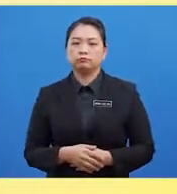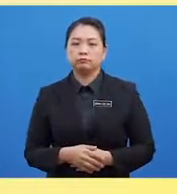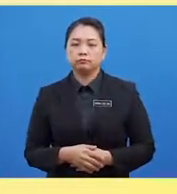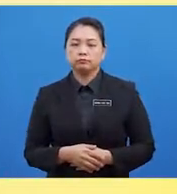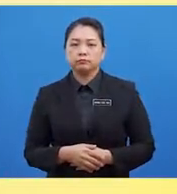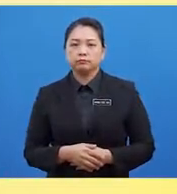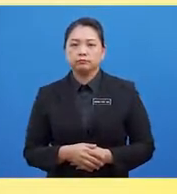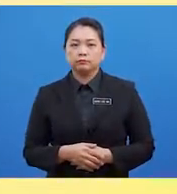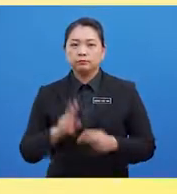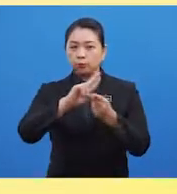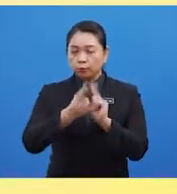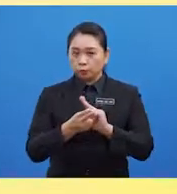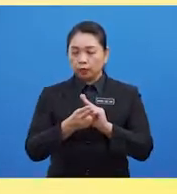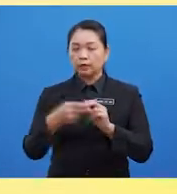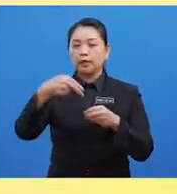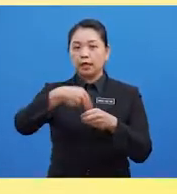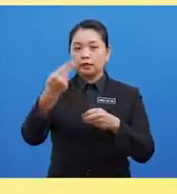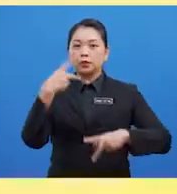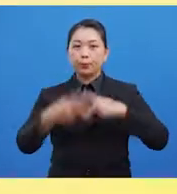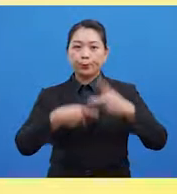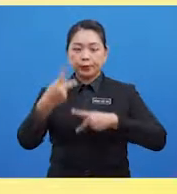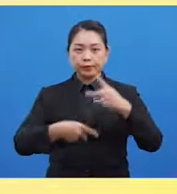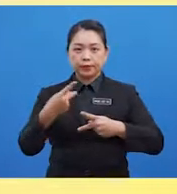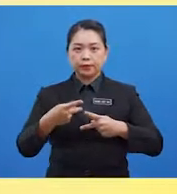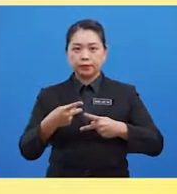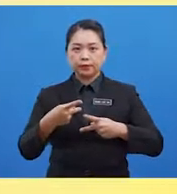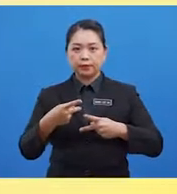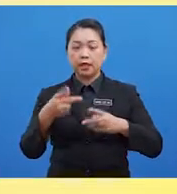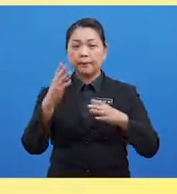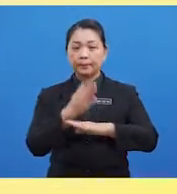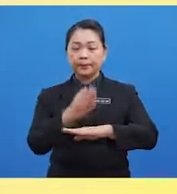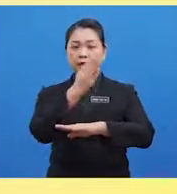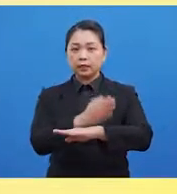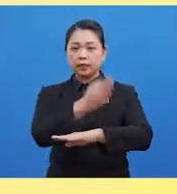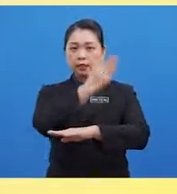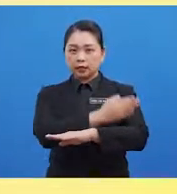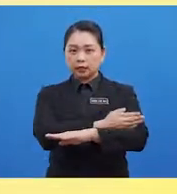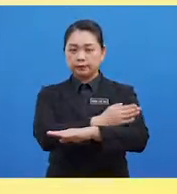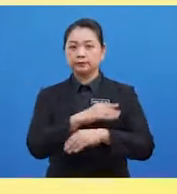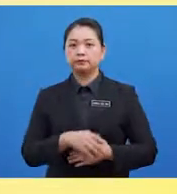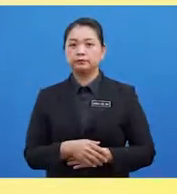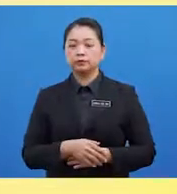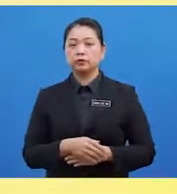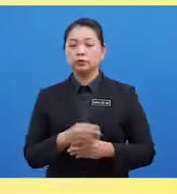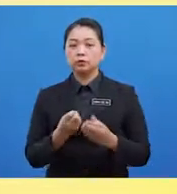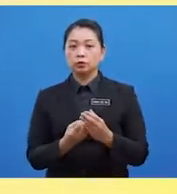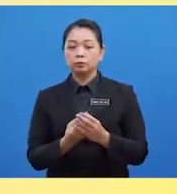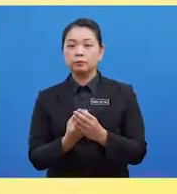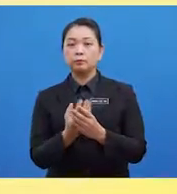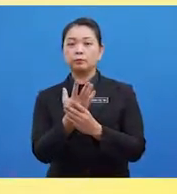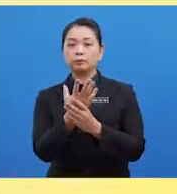Perubahan adalah hasil proses Yang pertama Perkembangan Kedua Pembesaran